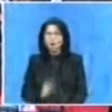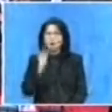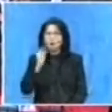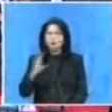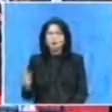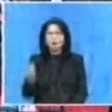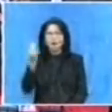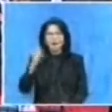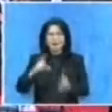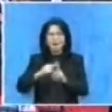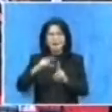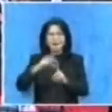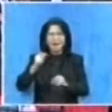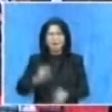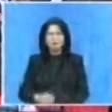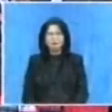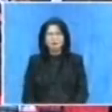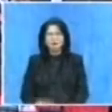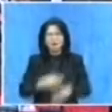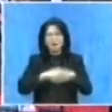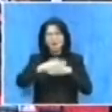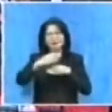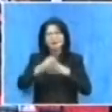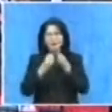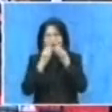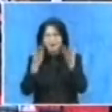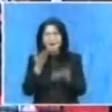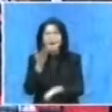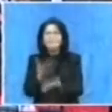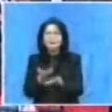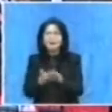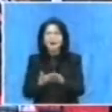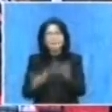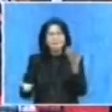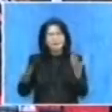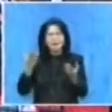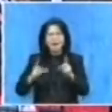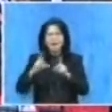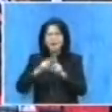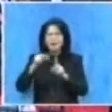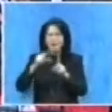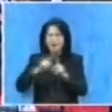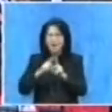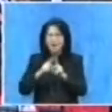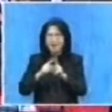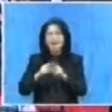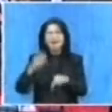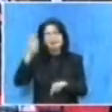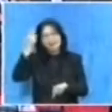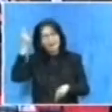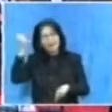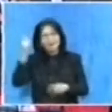RI dilanjutkan dengan penyampaian permintaan pertimbangan DPD RI atas rancangan